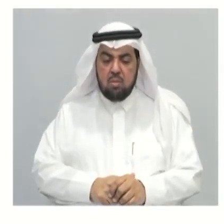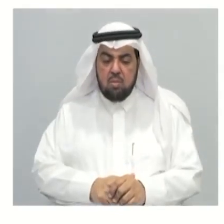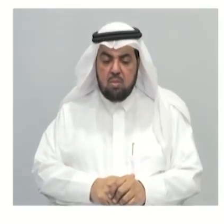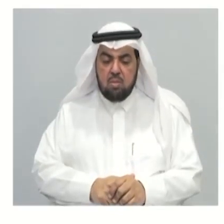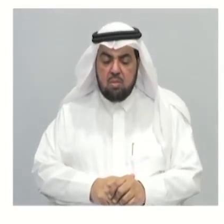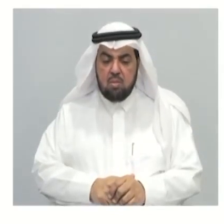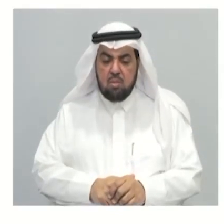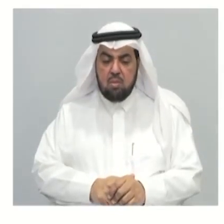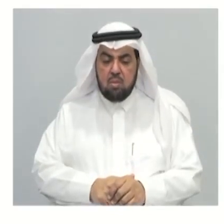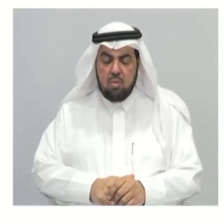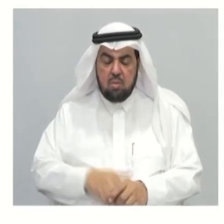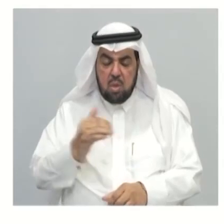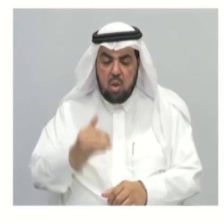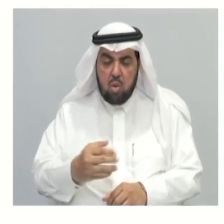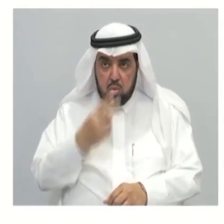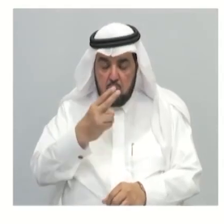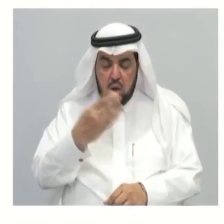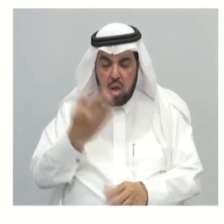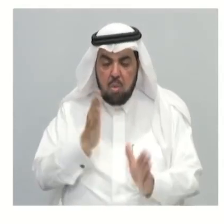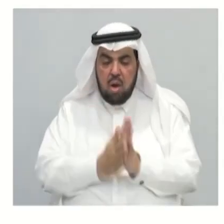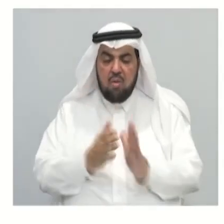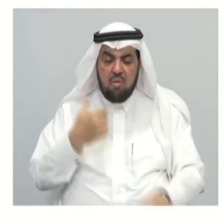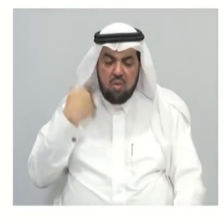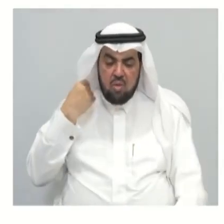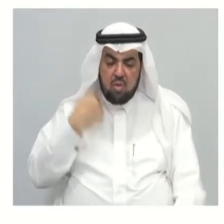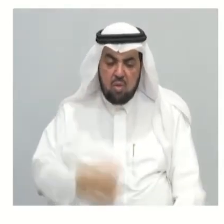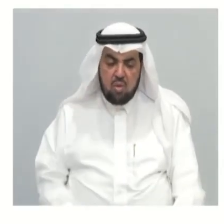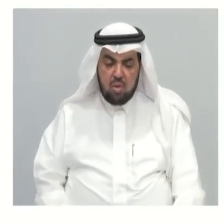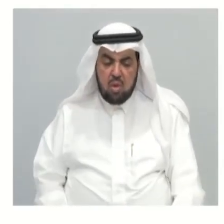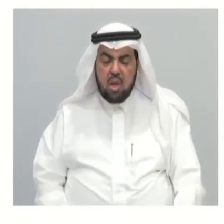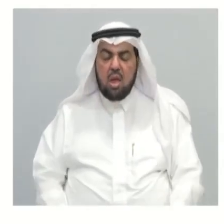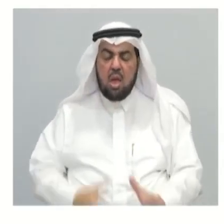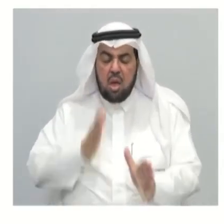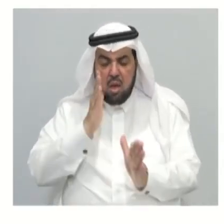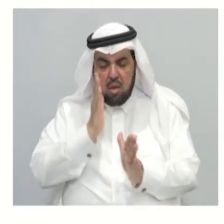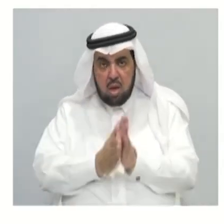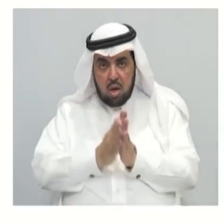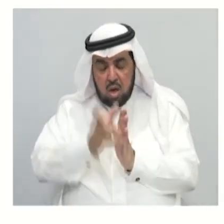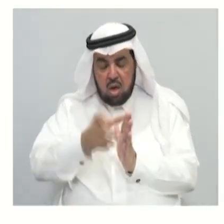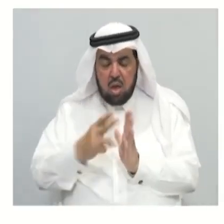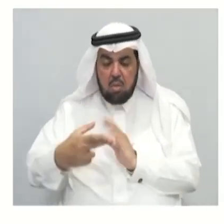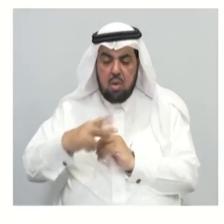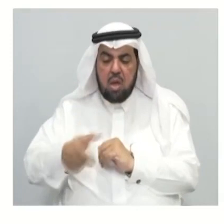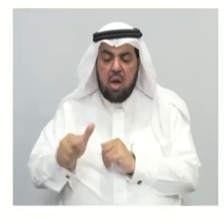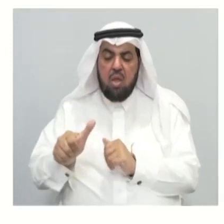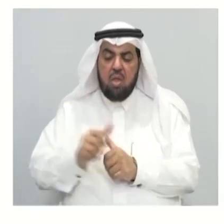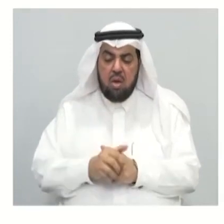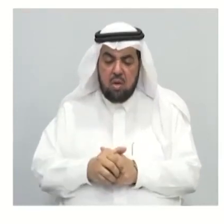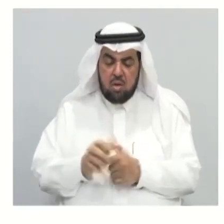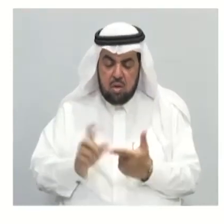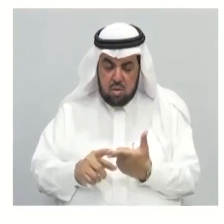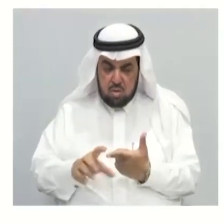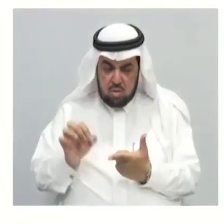الشكل خطوات معاينه الملف كما قلنا من قائمه عرض